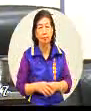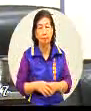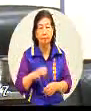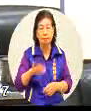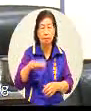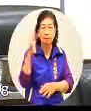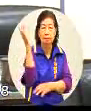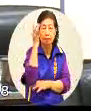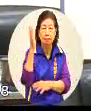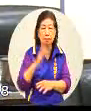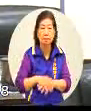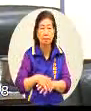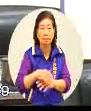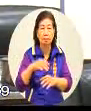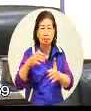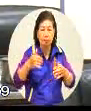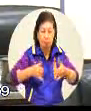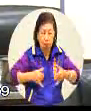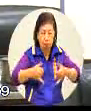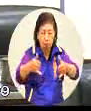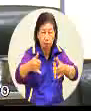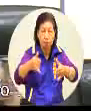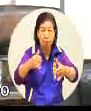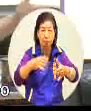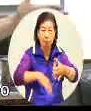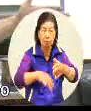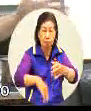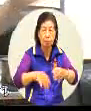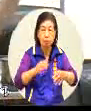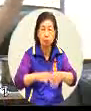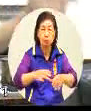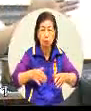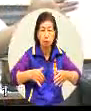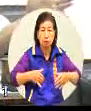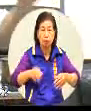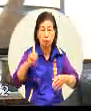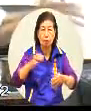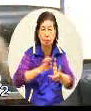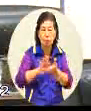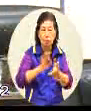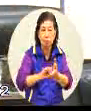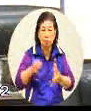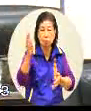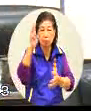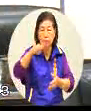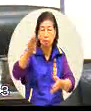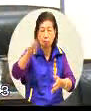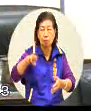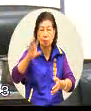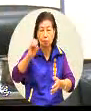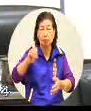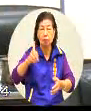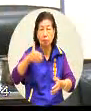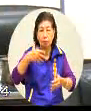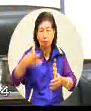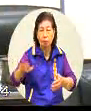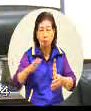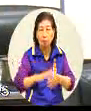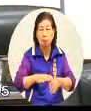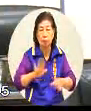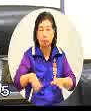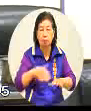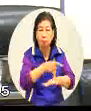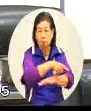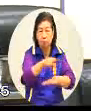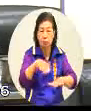纸在路中，啊，开三千几万做这条路，大家都感谢，你不给刷，安尼这